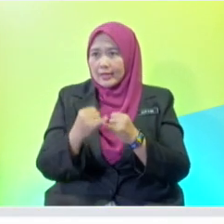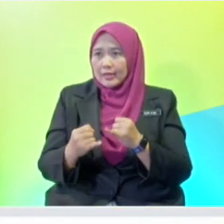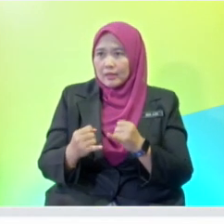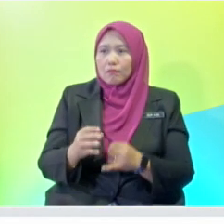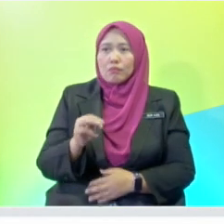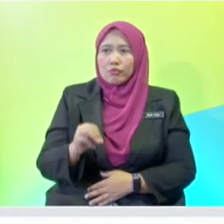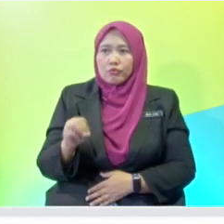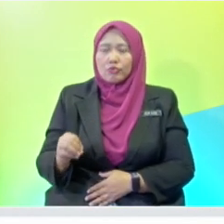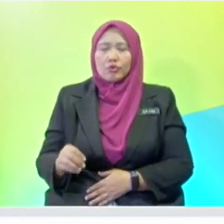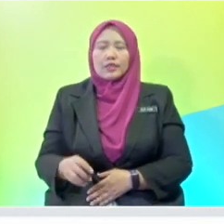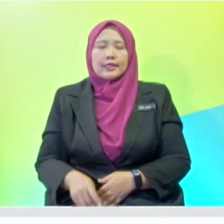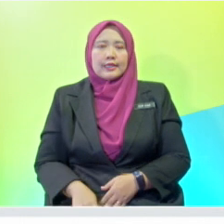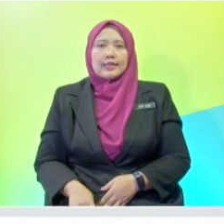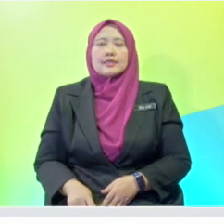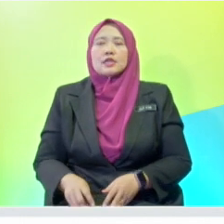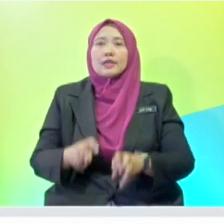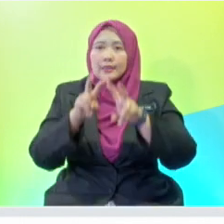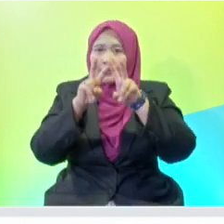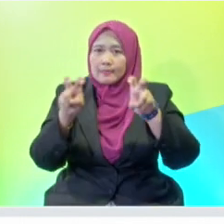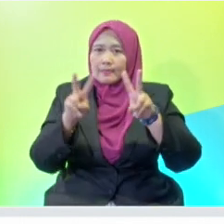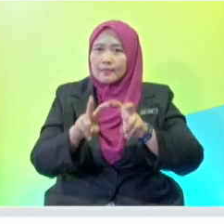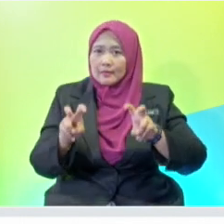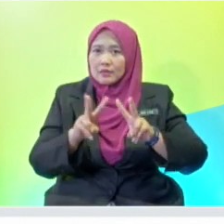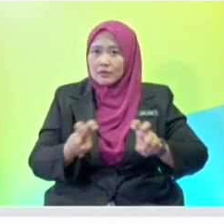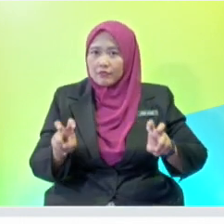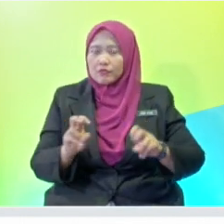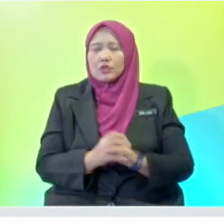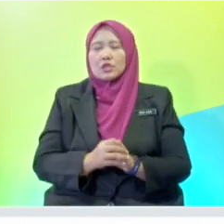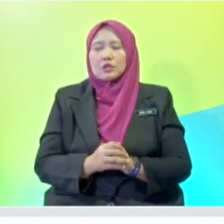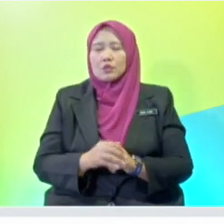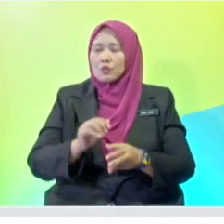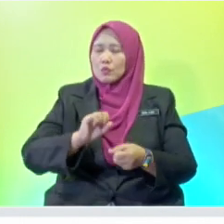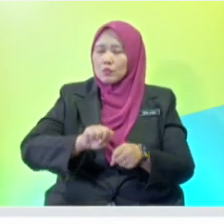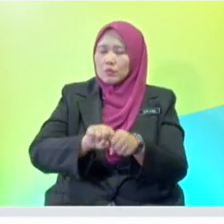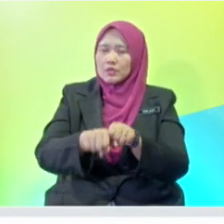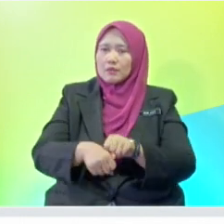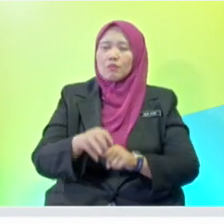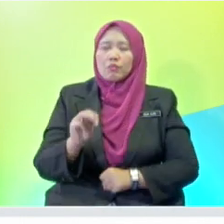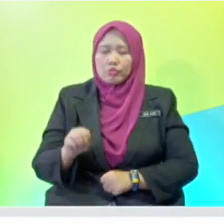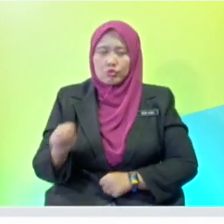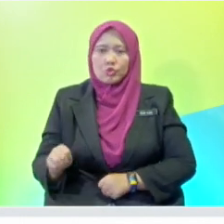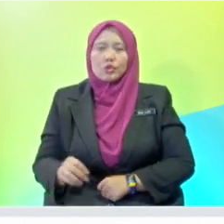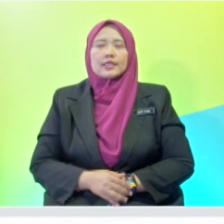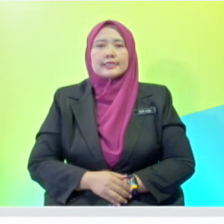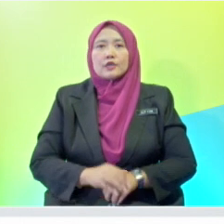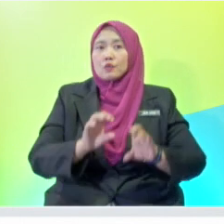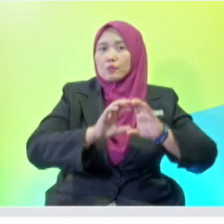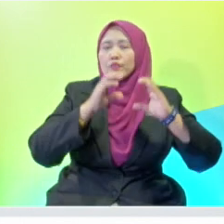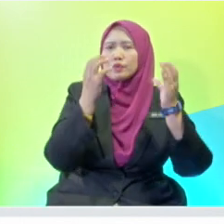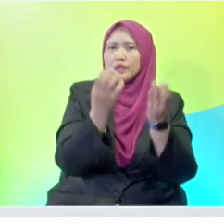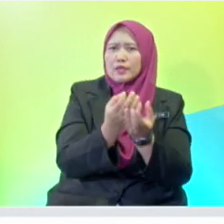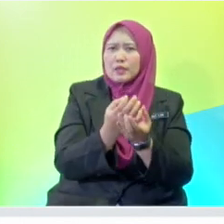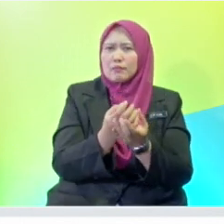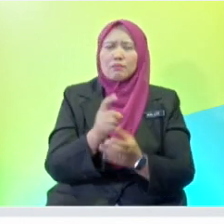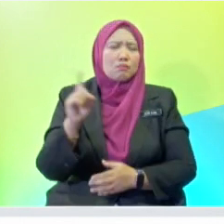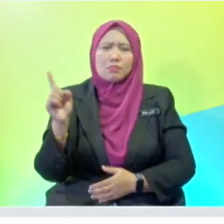murid akan mentafsir dapat tantemu ramah ini supaya murid-murid dapat mengklasifikasikan kategori demensia